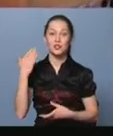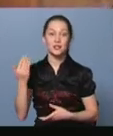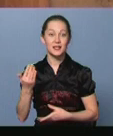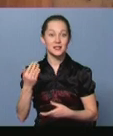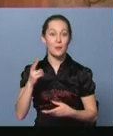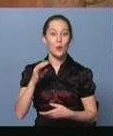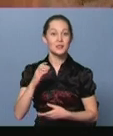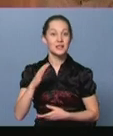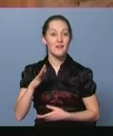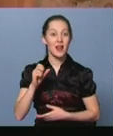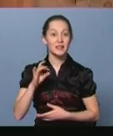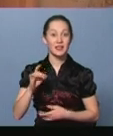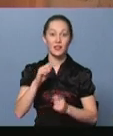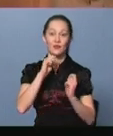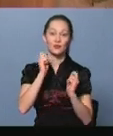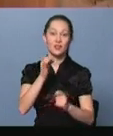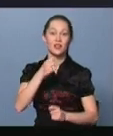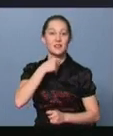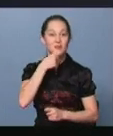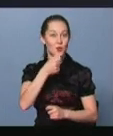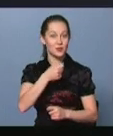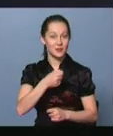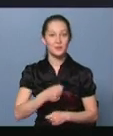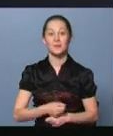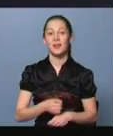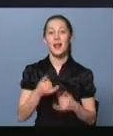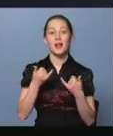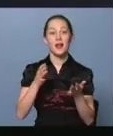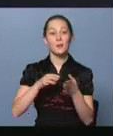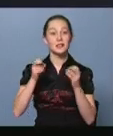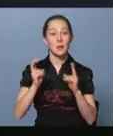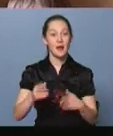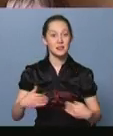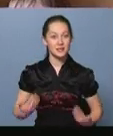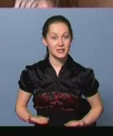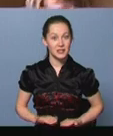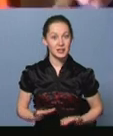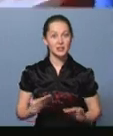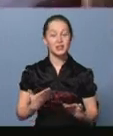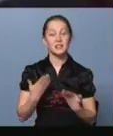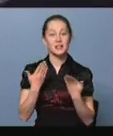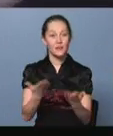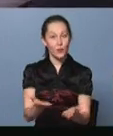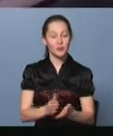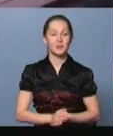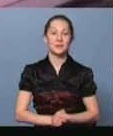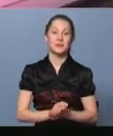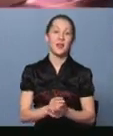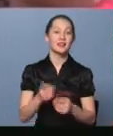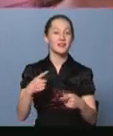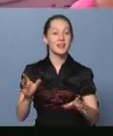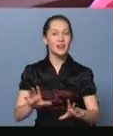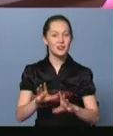Александр Поздеев подарки вручает и взрослым. Для безопасности жизнеобеспечения, вот вам, пожалуйста, на всякий